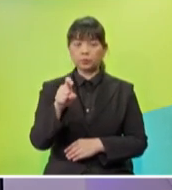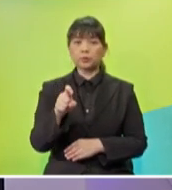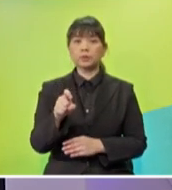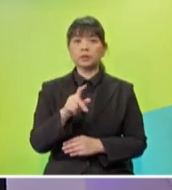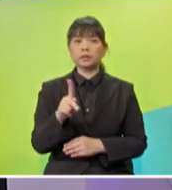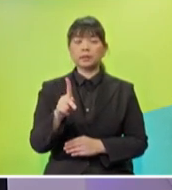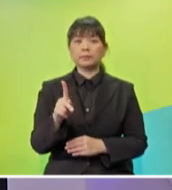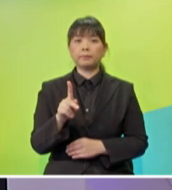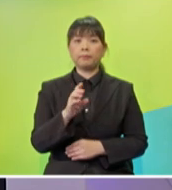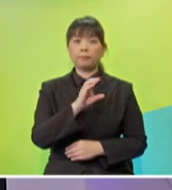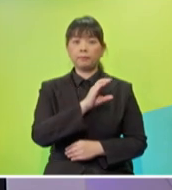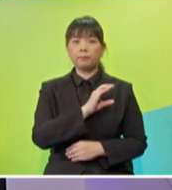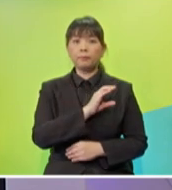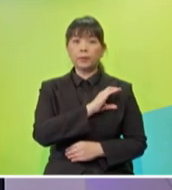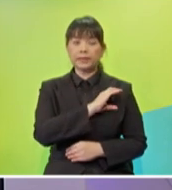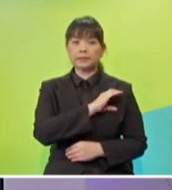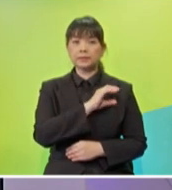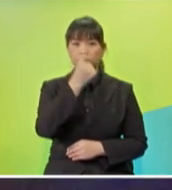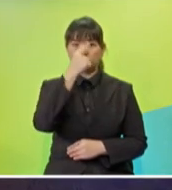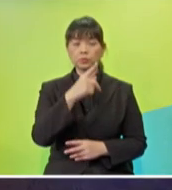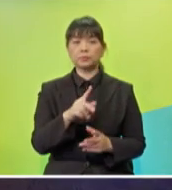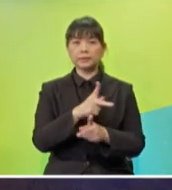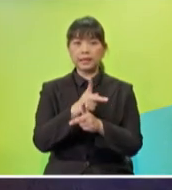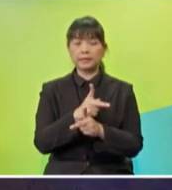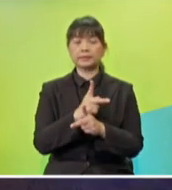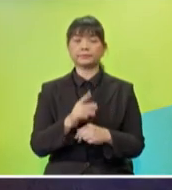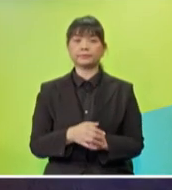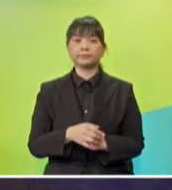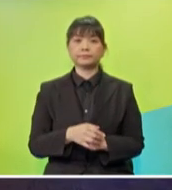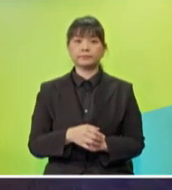kita Insya Allah satu hari nanti